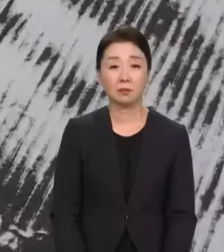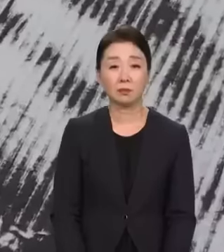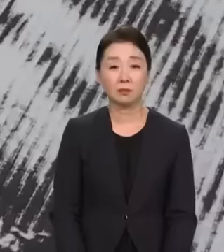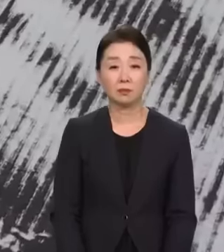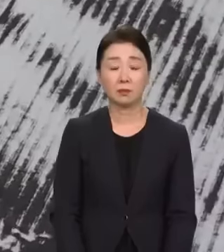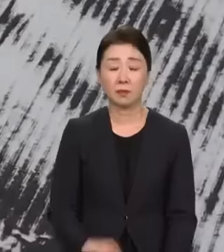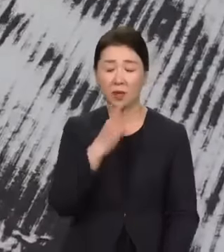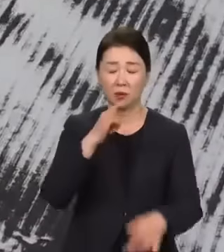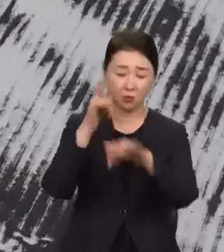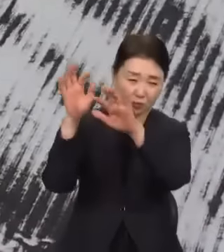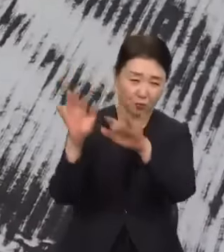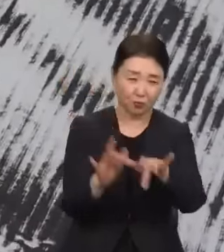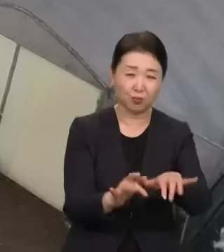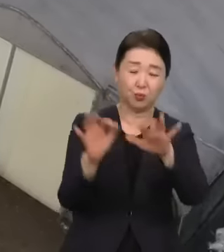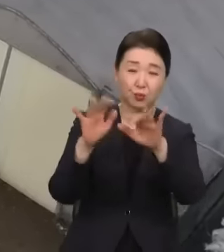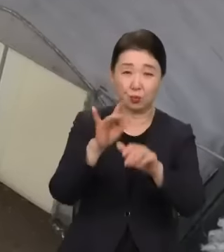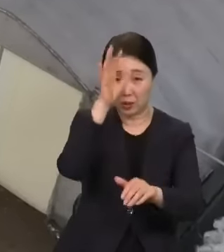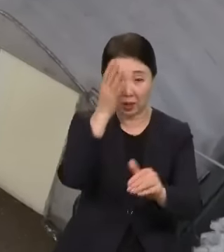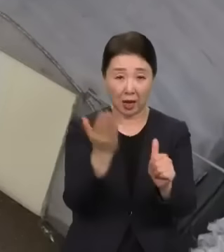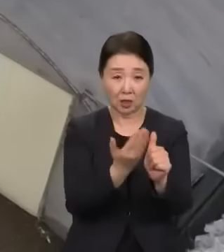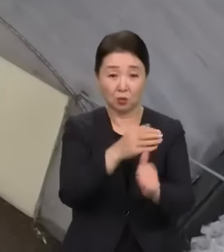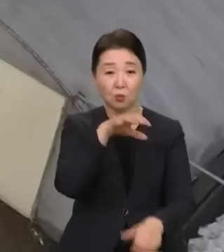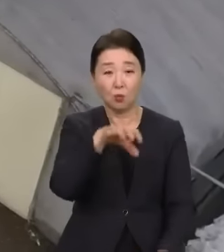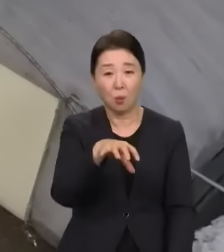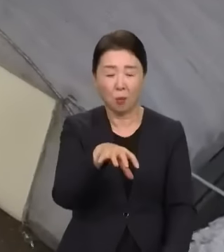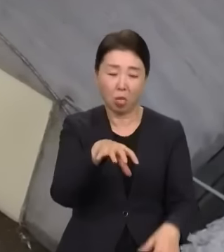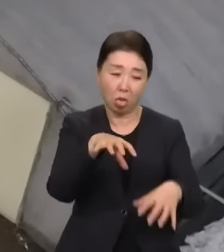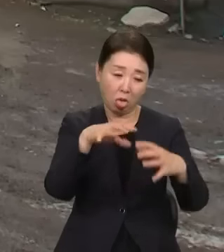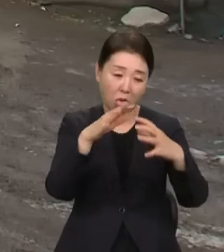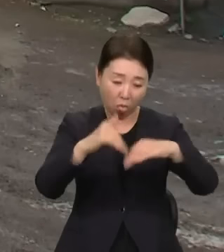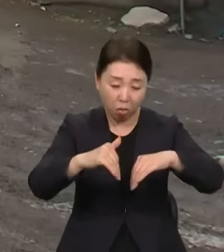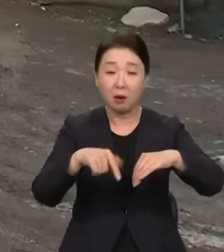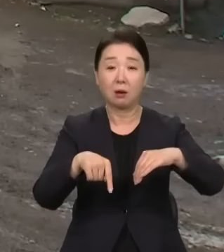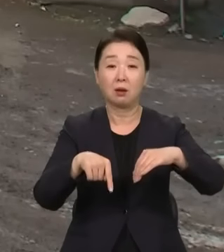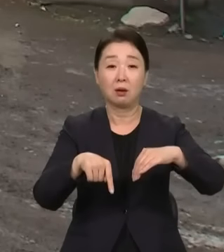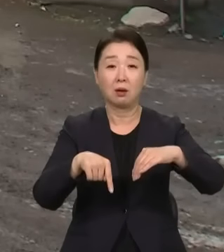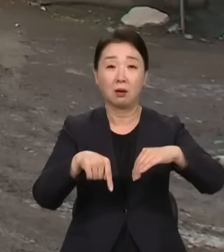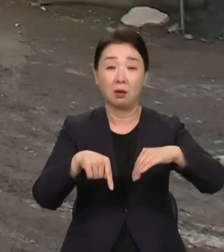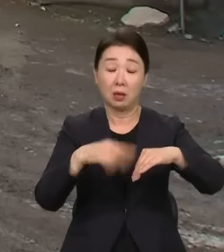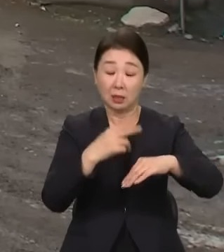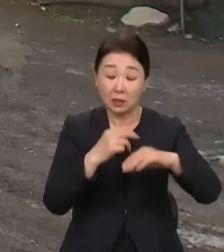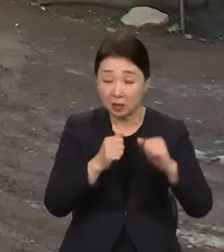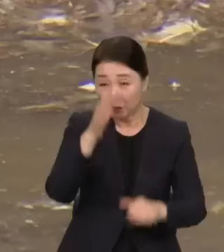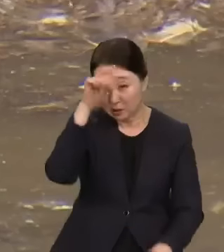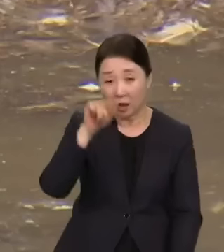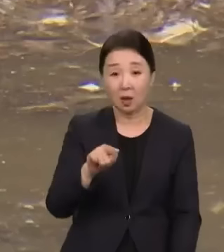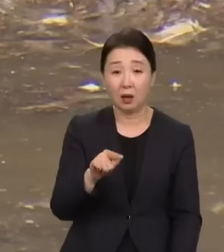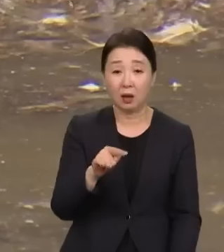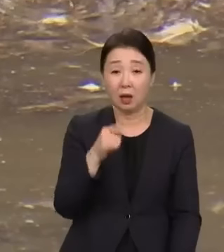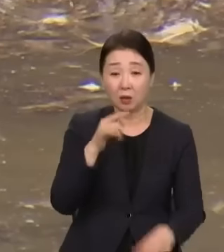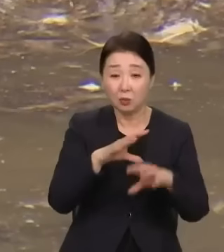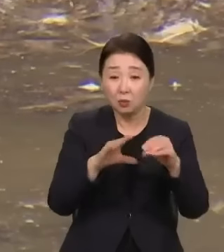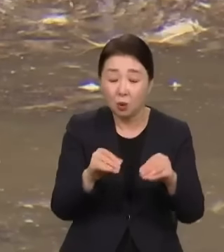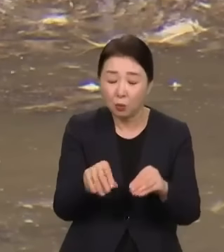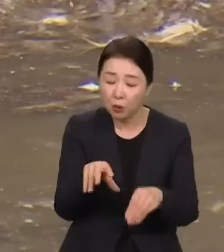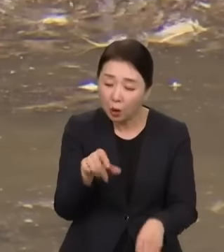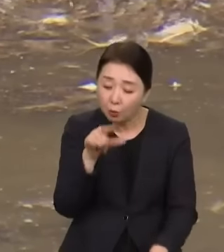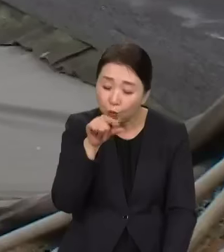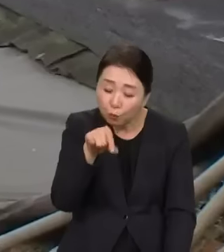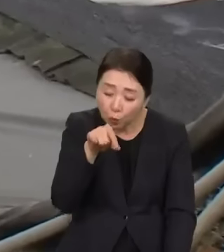큰 눈이 휩쓸고 간 양계장은 폭탄 맞은 듯 찌그러져 있습니다. 가까스로 살아남은 닭들, 눈 녹은 물에 목을